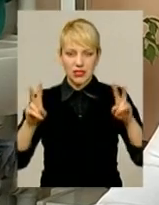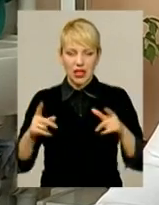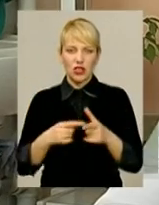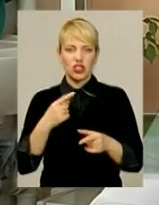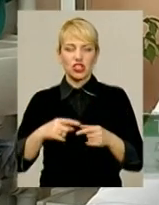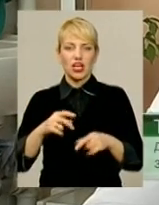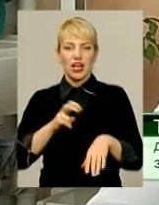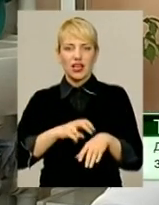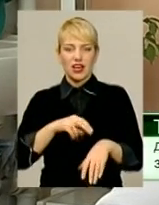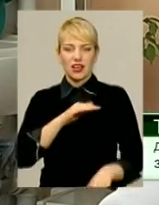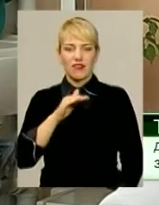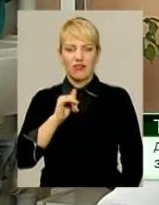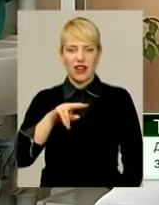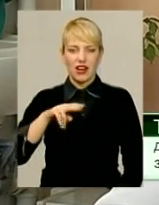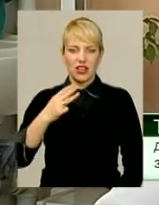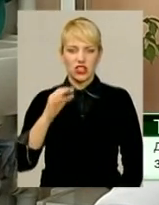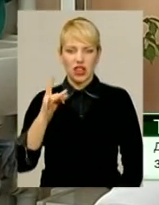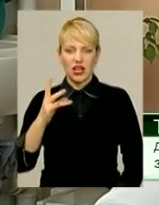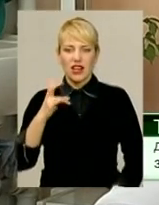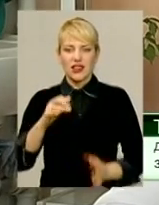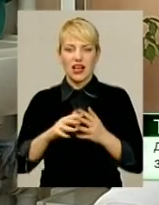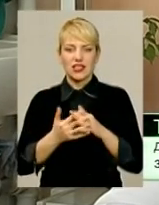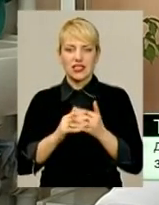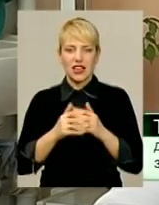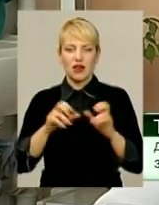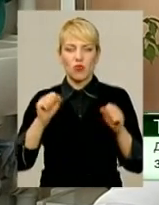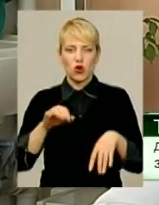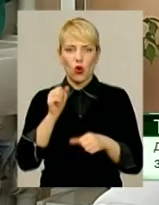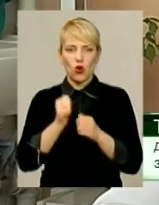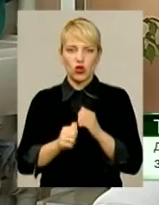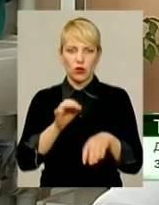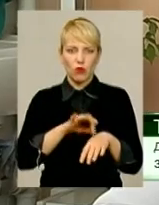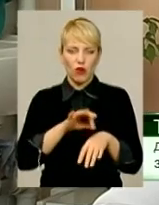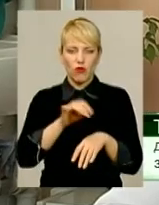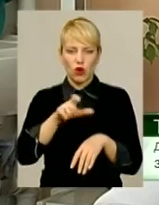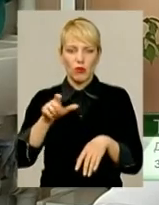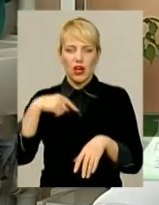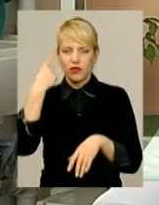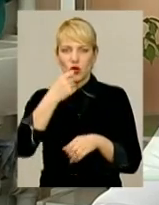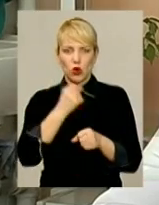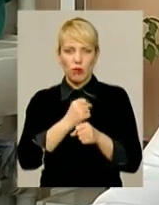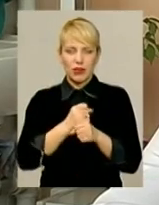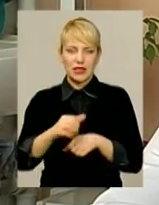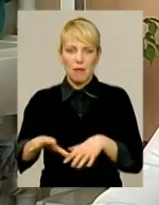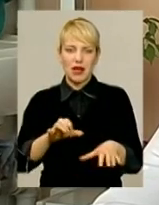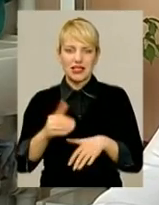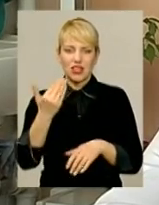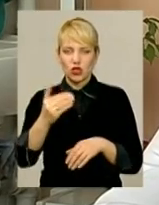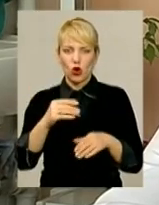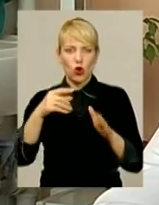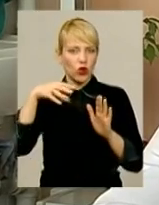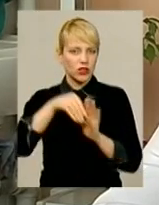лікар, фельдшер на селі може кожному хворому робити індивідуальний масаж. В його статут